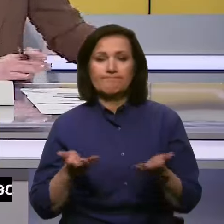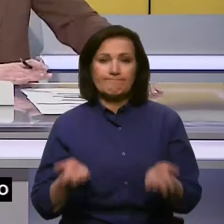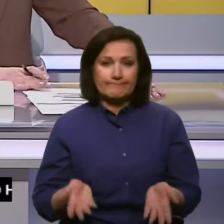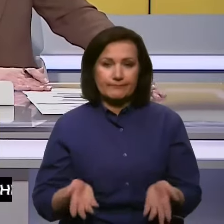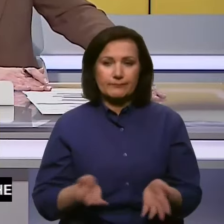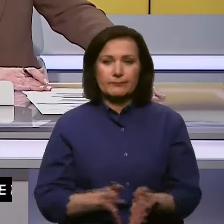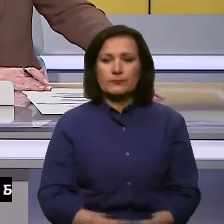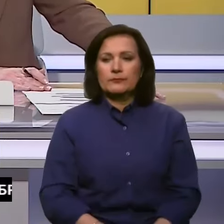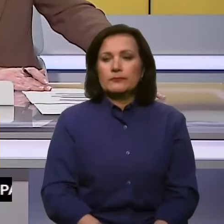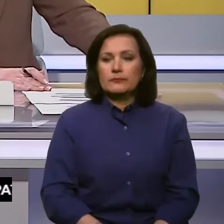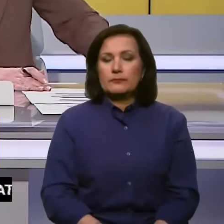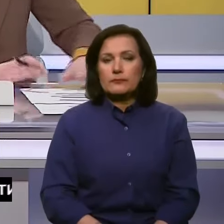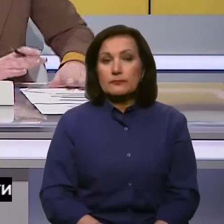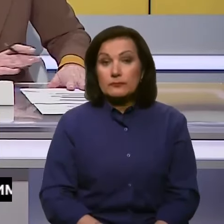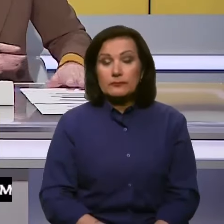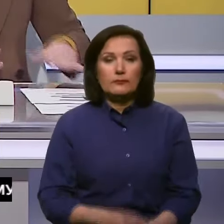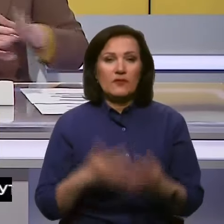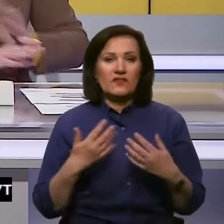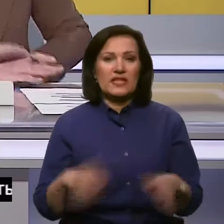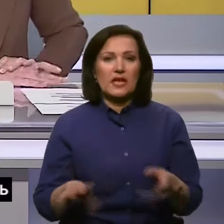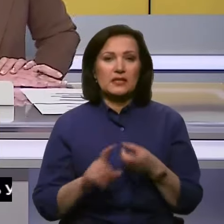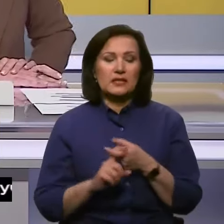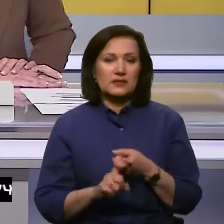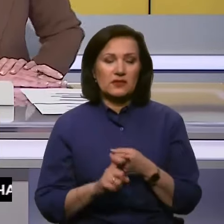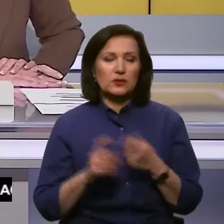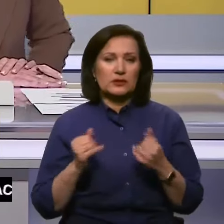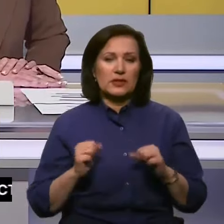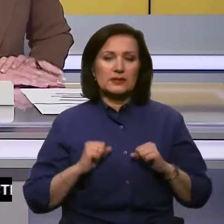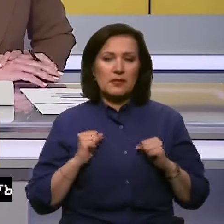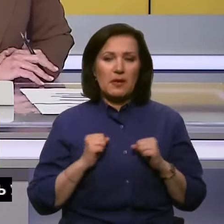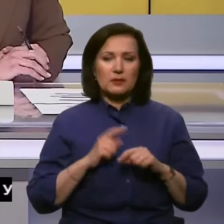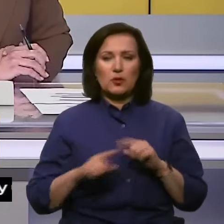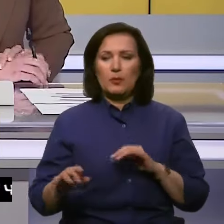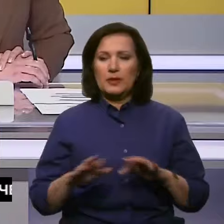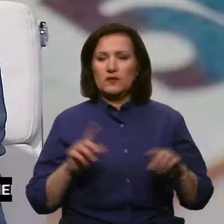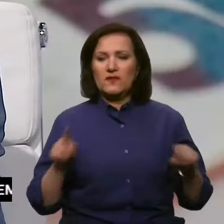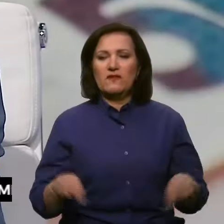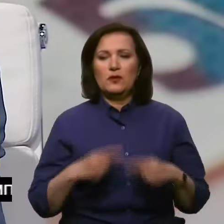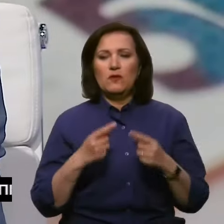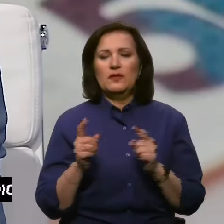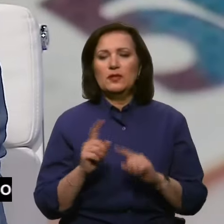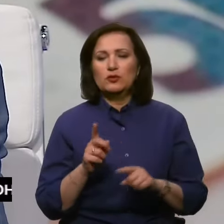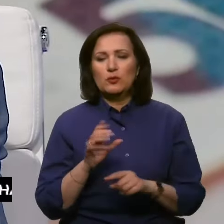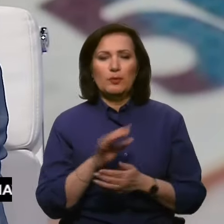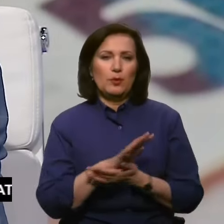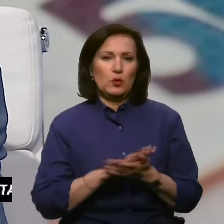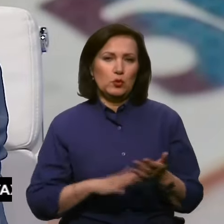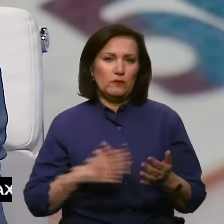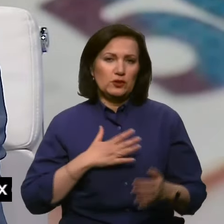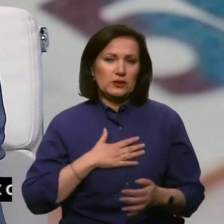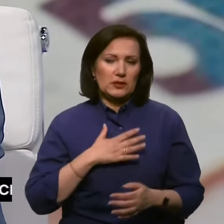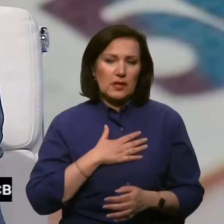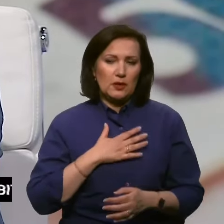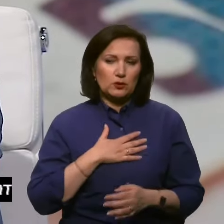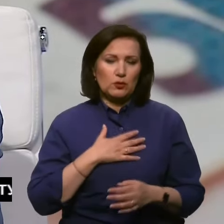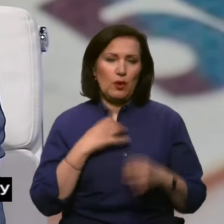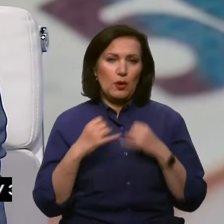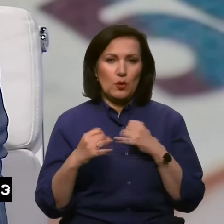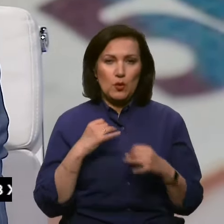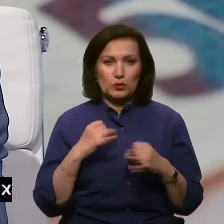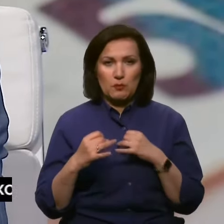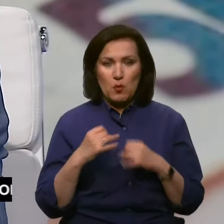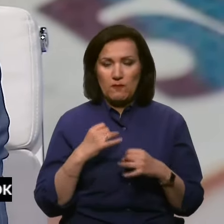Так, бачимо. Втратили зв'язок, зараз намагаємося оперативно відновити для того, щоб продовжити нашу